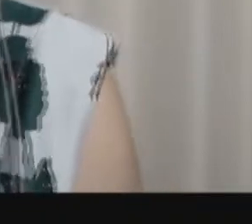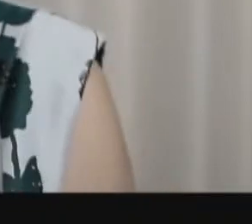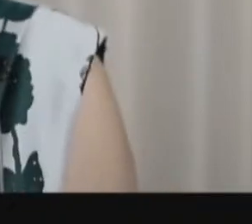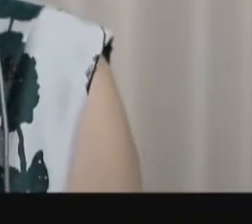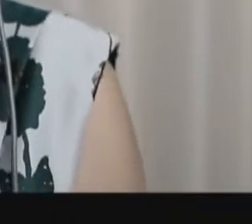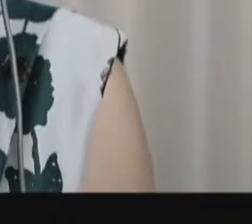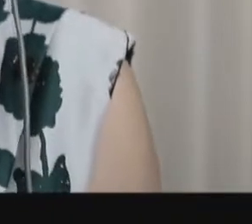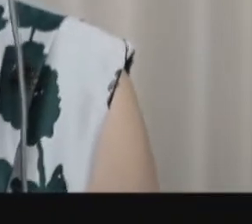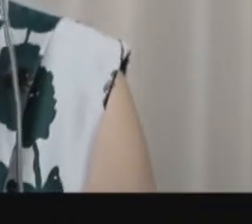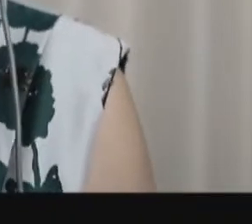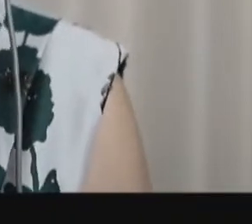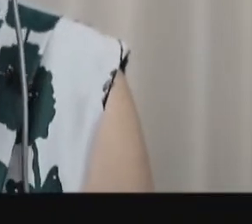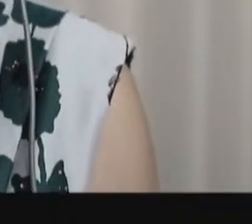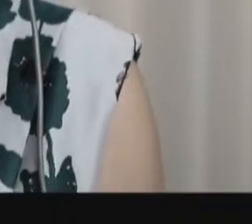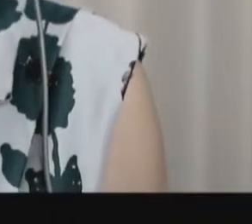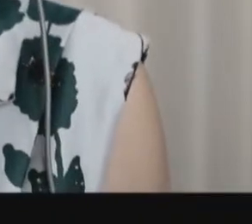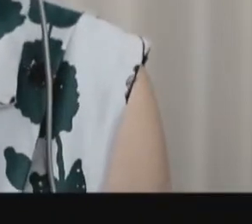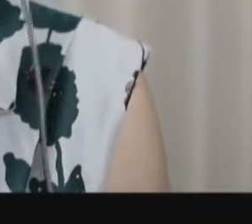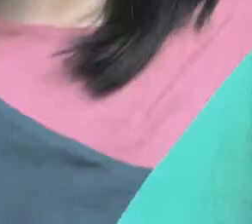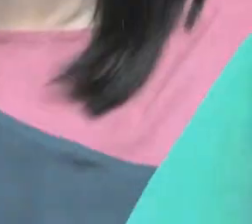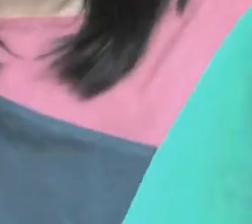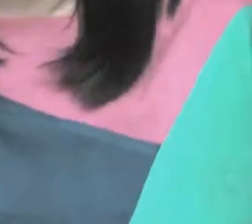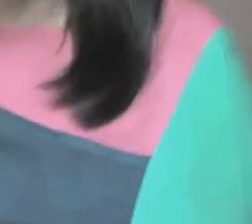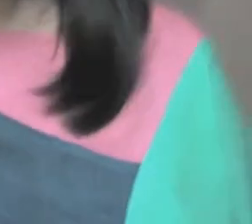cukup Rasti